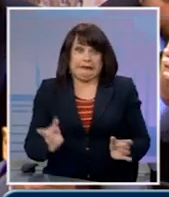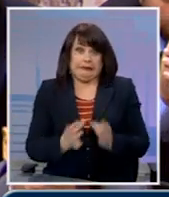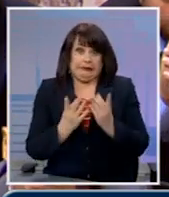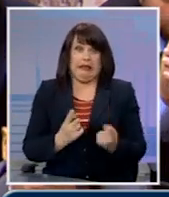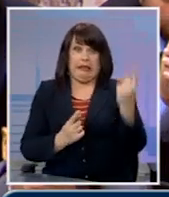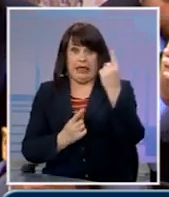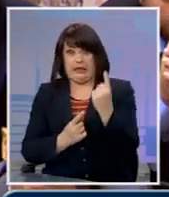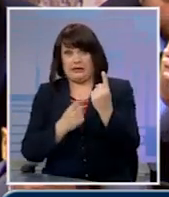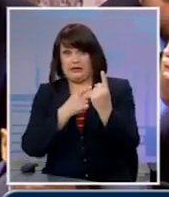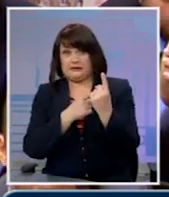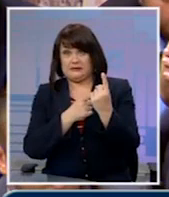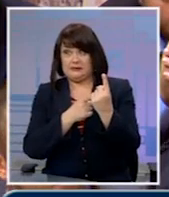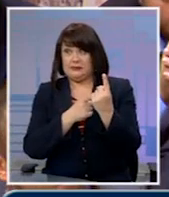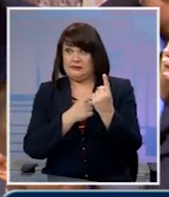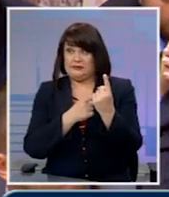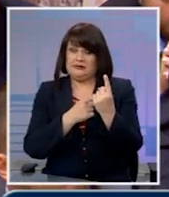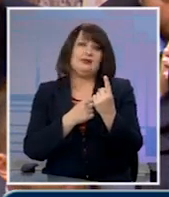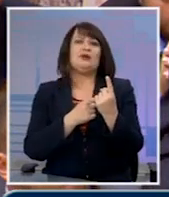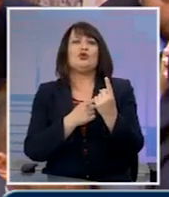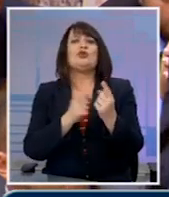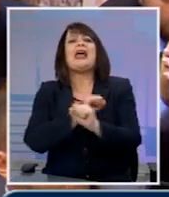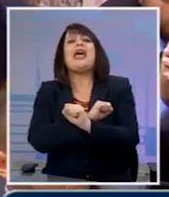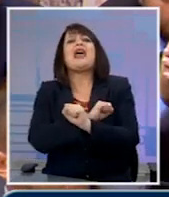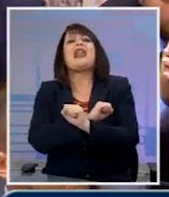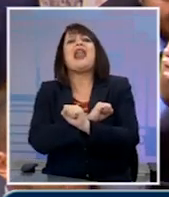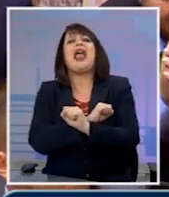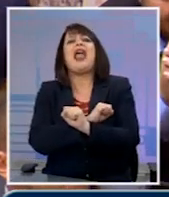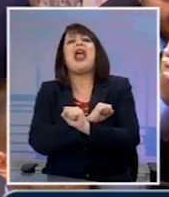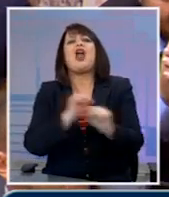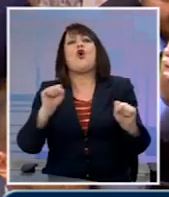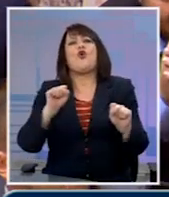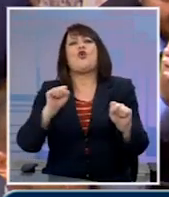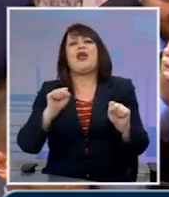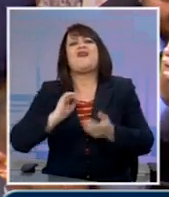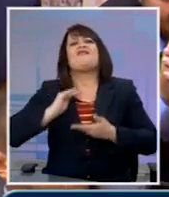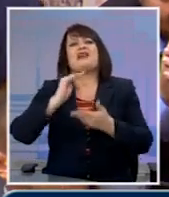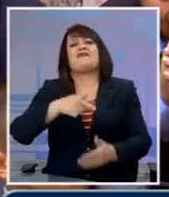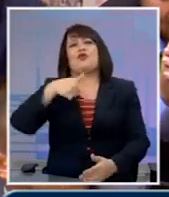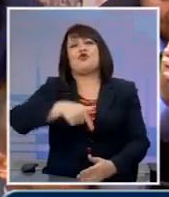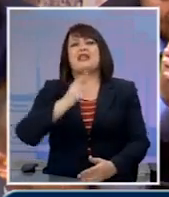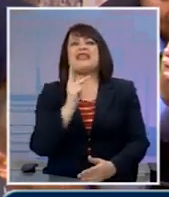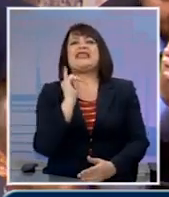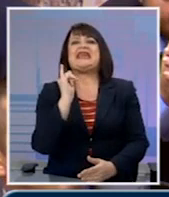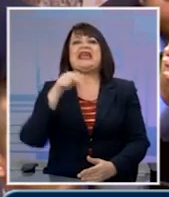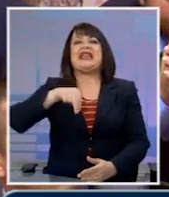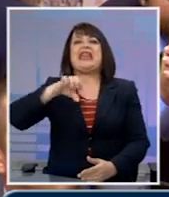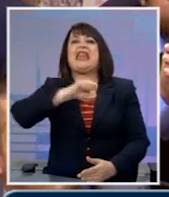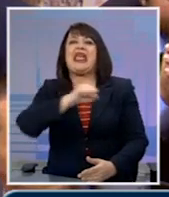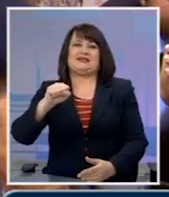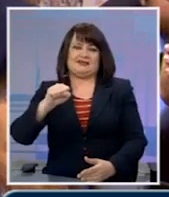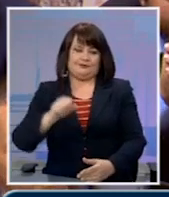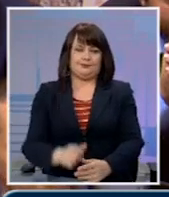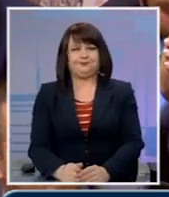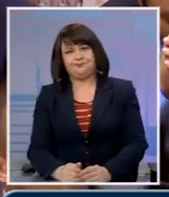είχε πάει να γραφτεί το ρεκόρ του στο γραφείο σστο βραβείο ίνες ζούμε